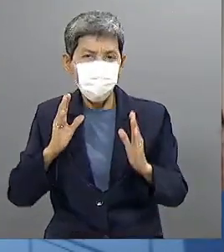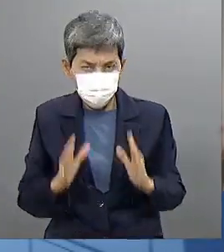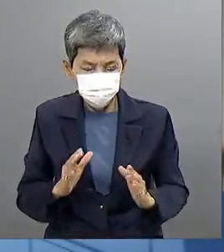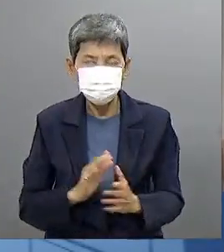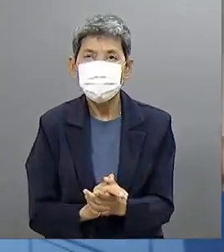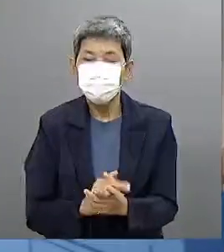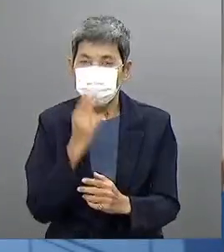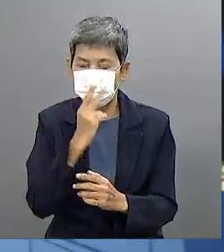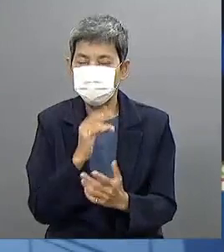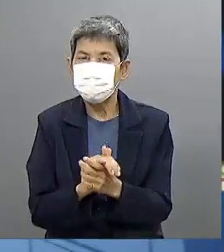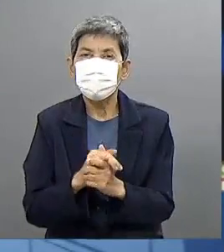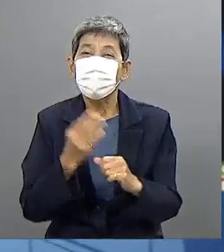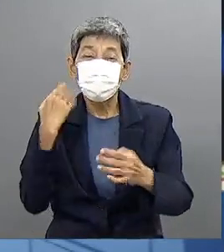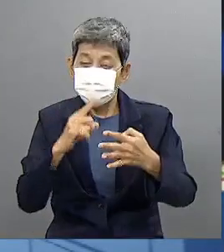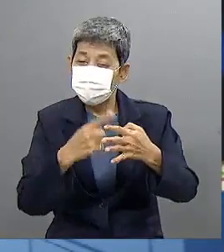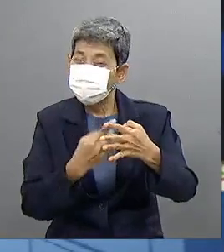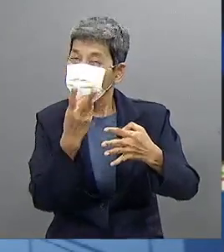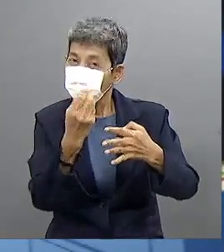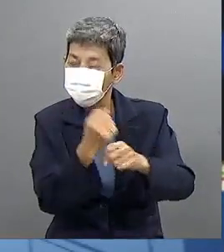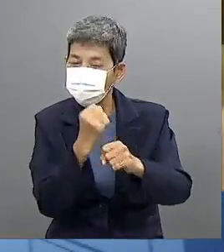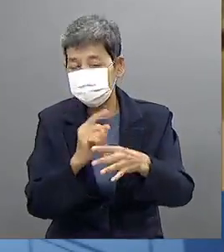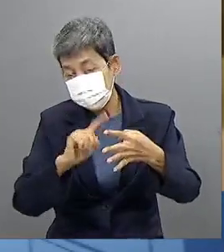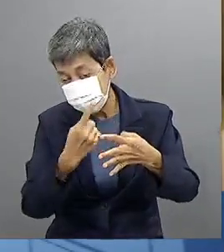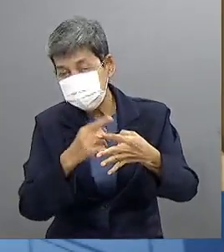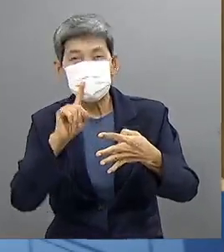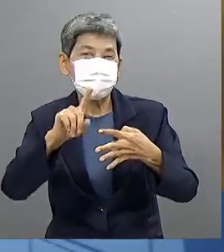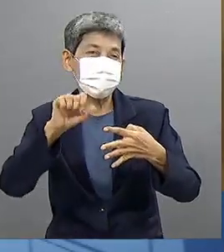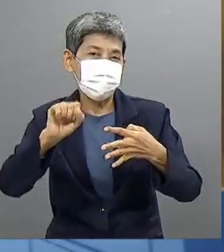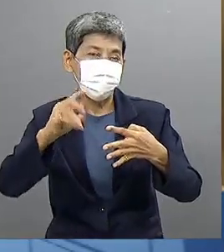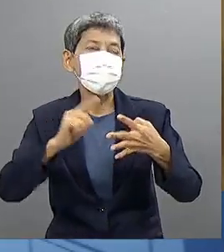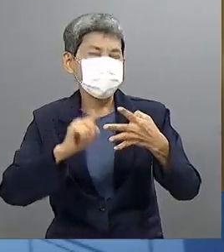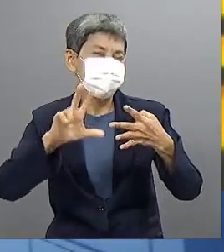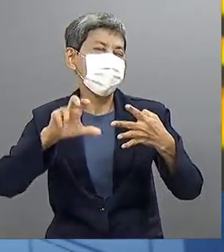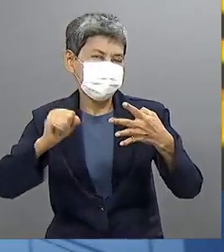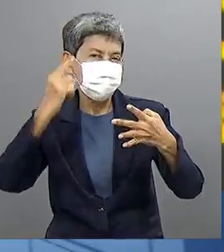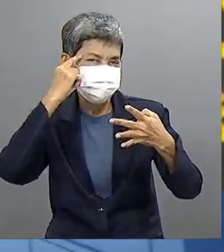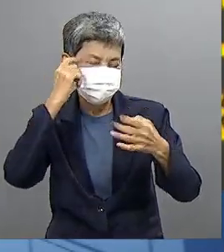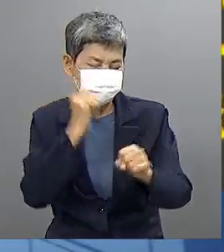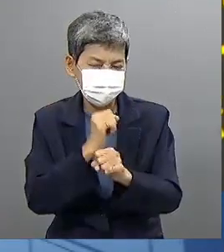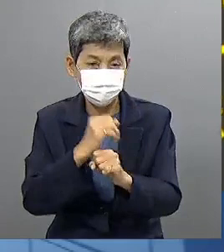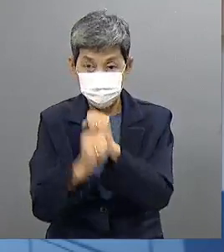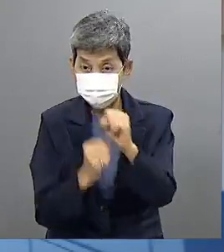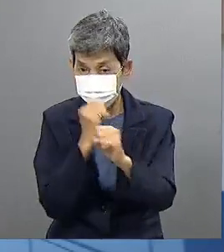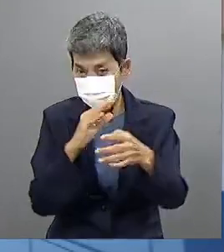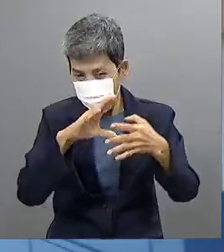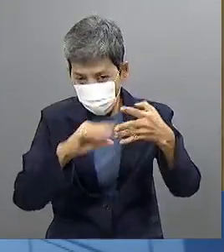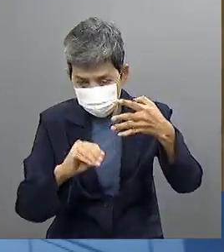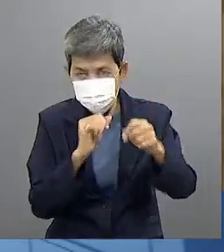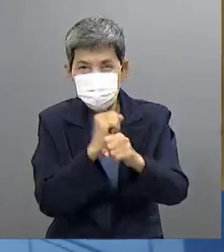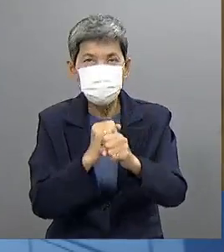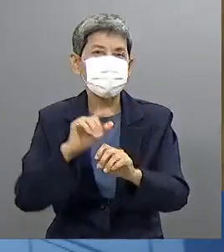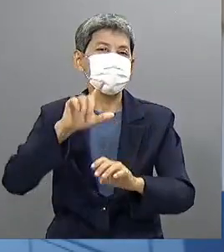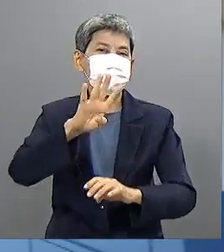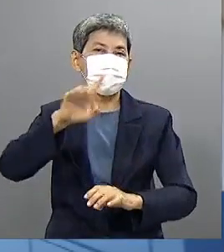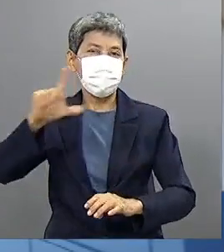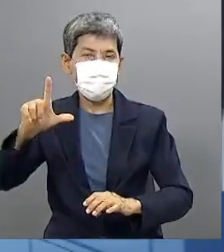าช่วงไตรมาสที่1ค่ะเฉลี่ย1เดือน 166,000 คนนะคะส่วนทั้งปีคาดว่าจะมีนักท่องเที่ยวต่างชาติ4ล้านคนสร้างราย